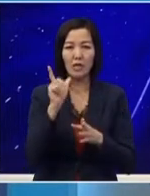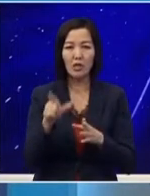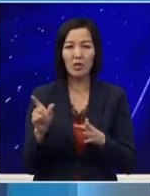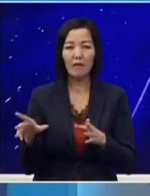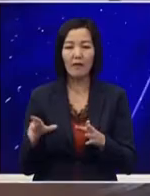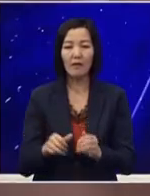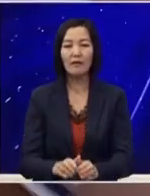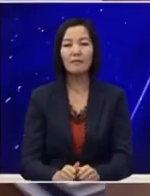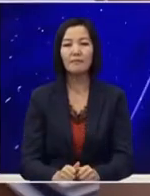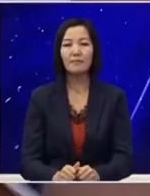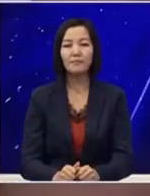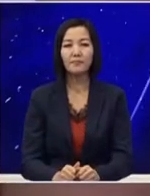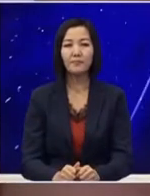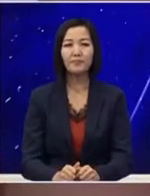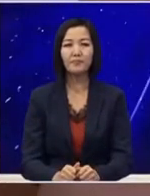человека.